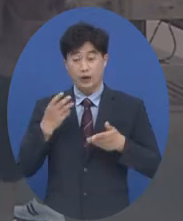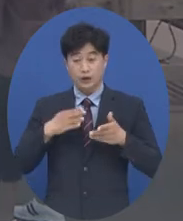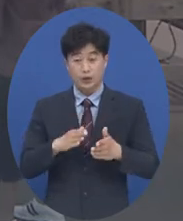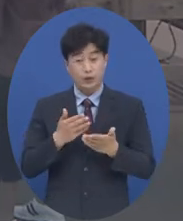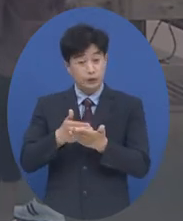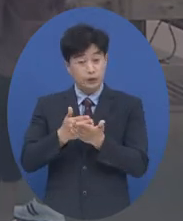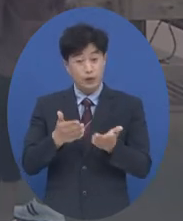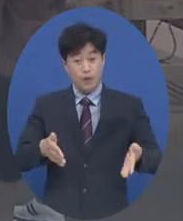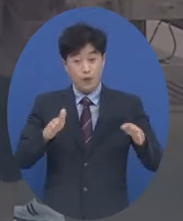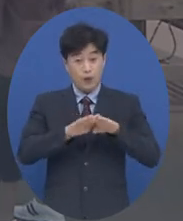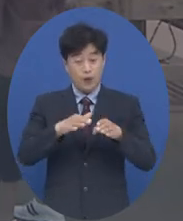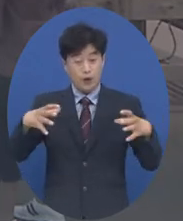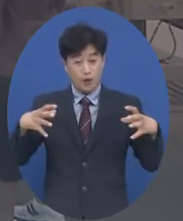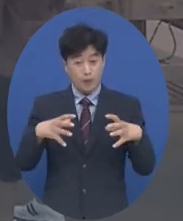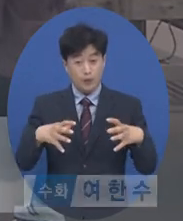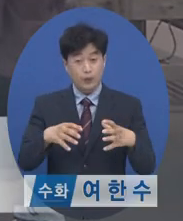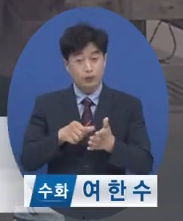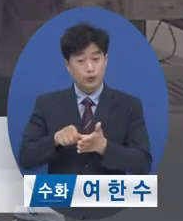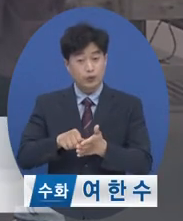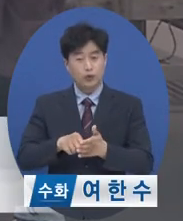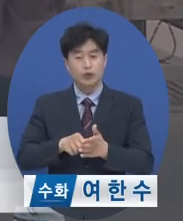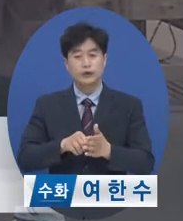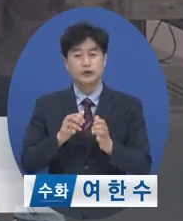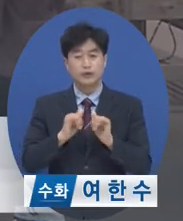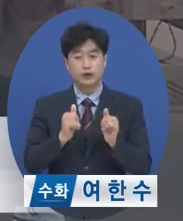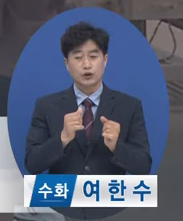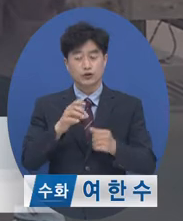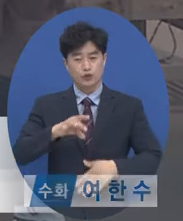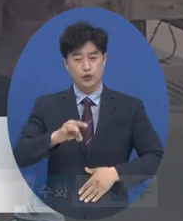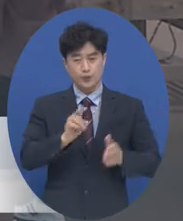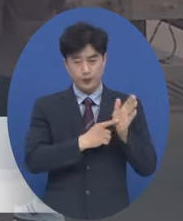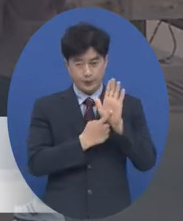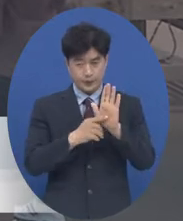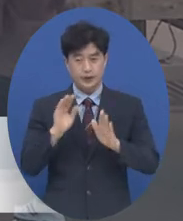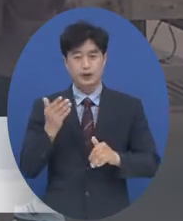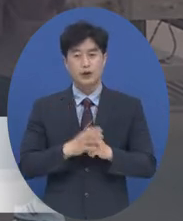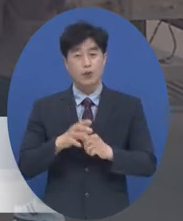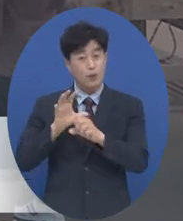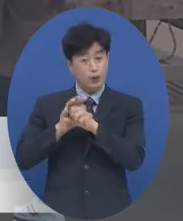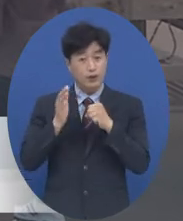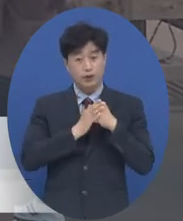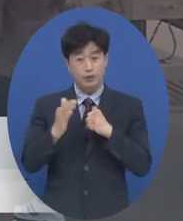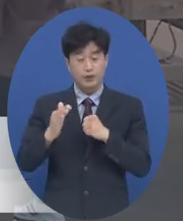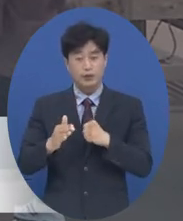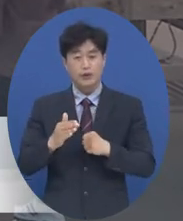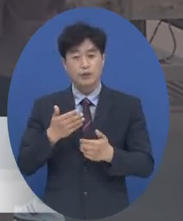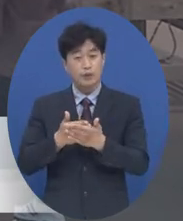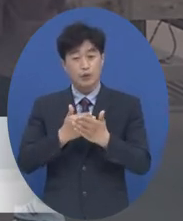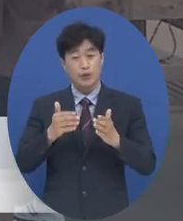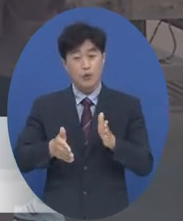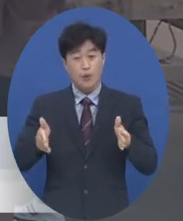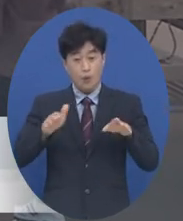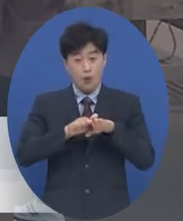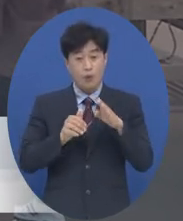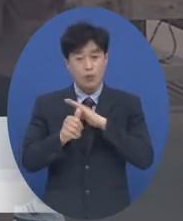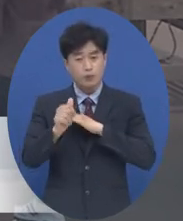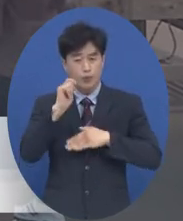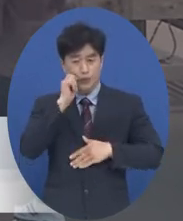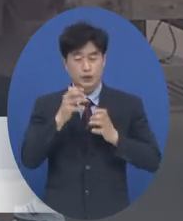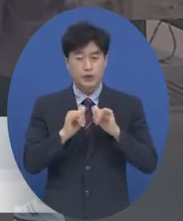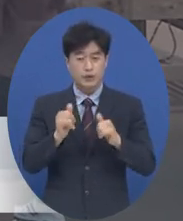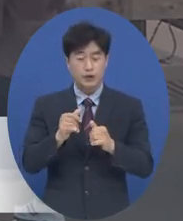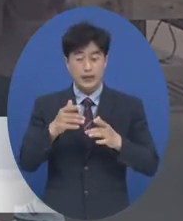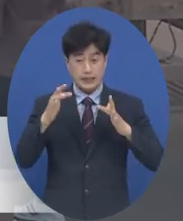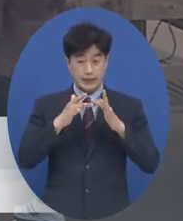경기도 미술관이 수집한 작품들이 대중 앞에 처음으로 공개됐습니다. 코로나19로 미술관 찾기 어려운 분들 위해 온라인